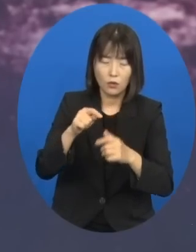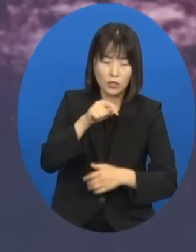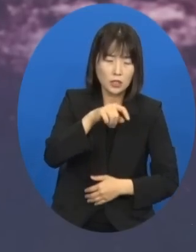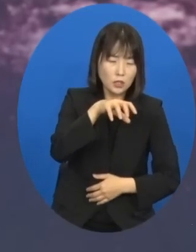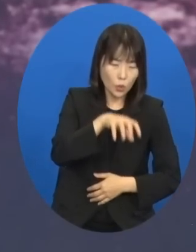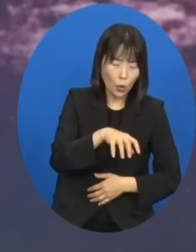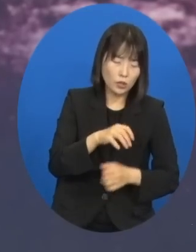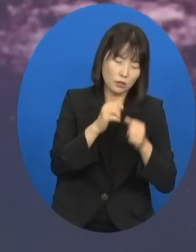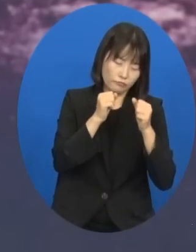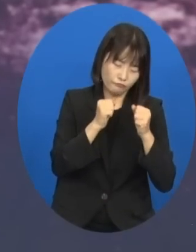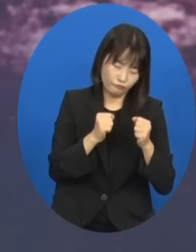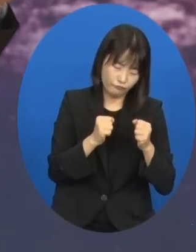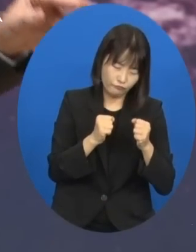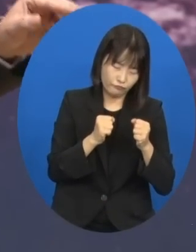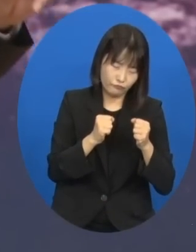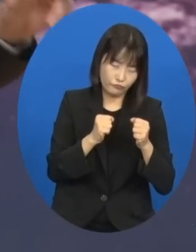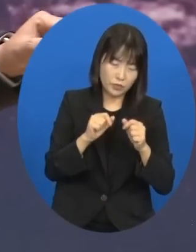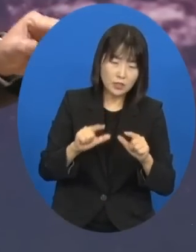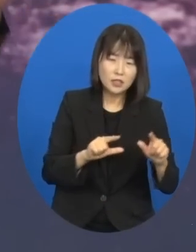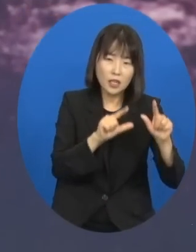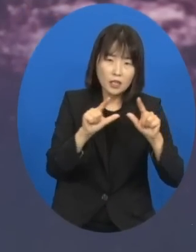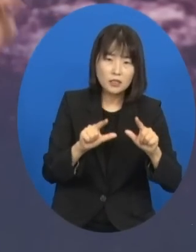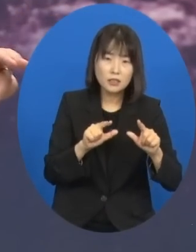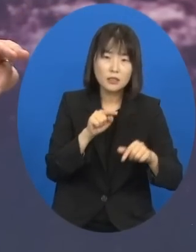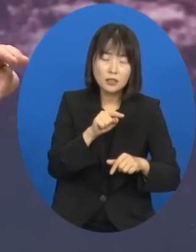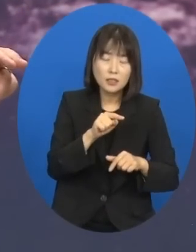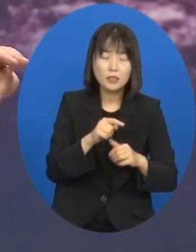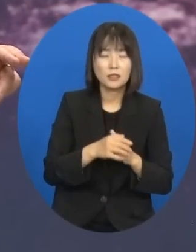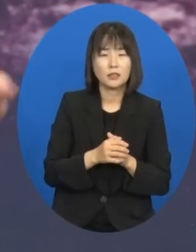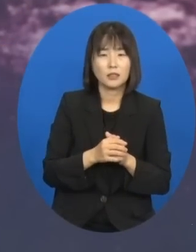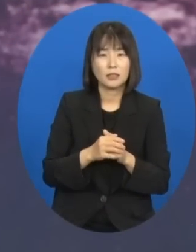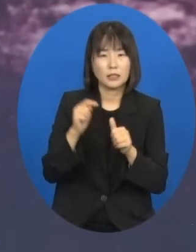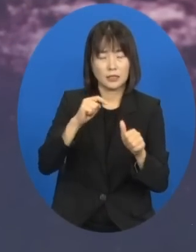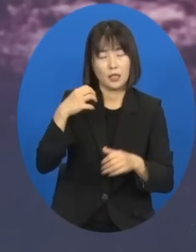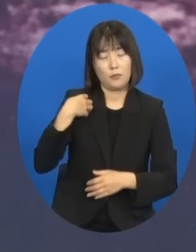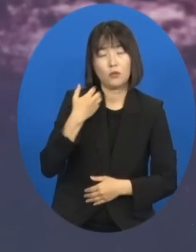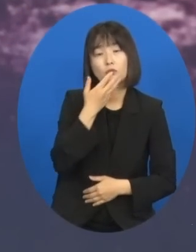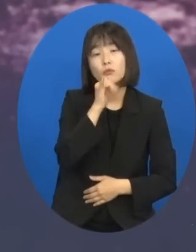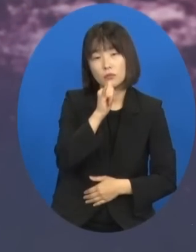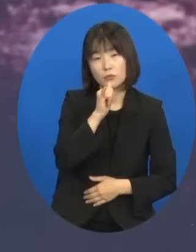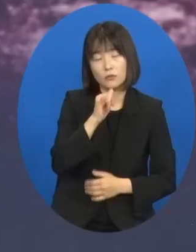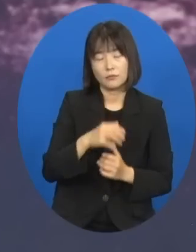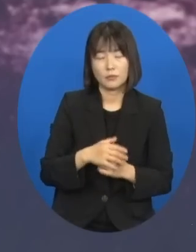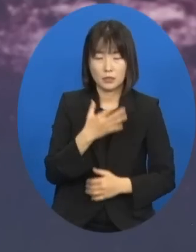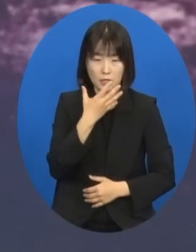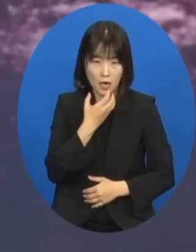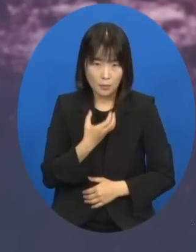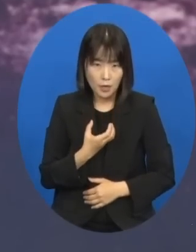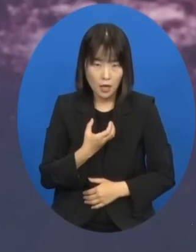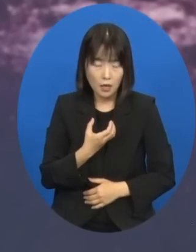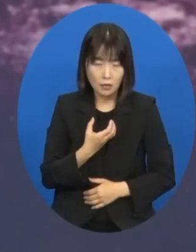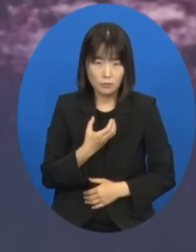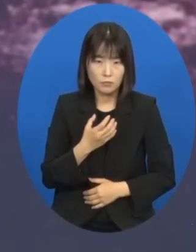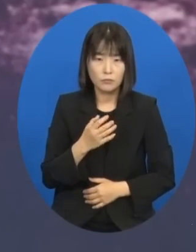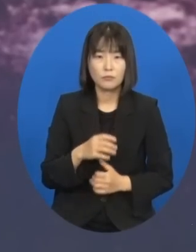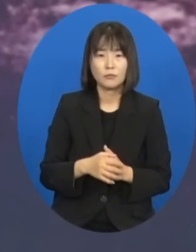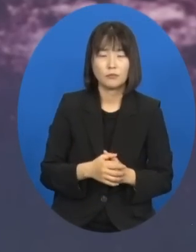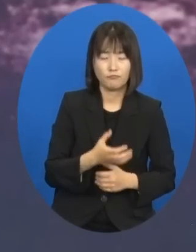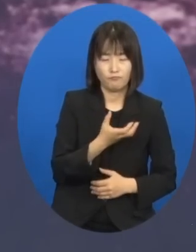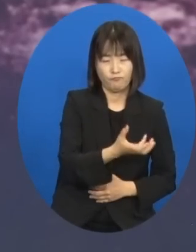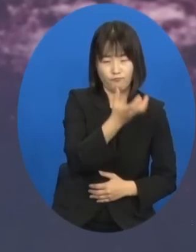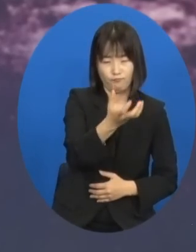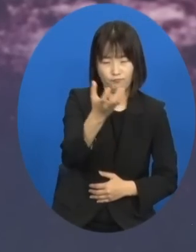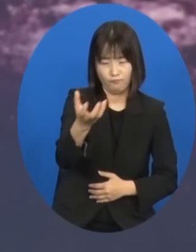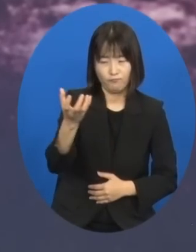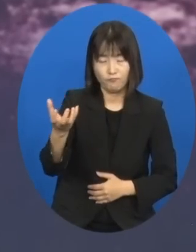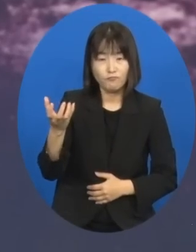것이 사명자의 삶이 될 수 있다는 거예요. 아브라함은 우르를 떠나서 하란을 거쳐서 가나안으로 가는